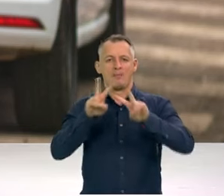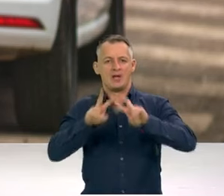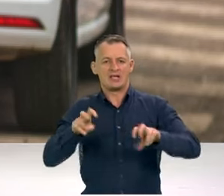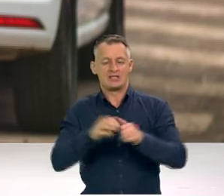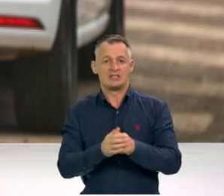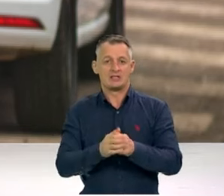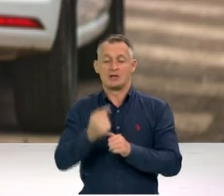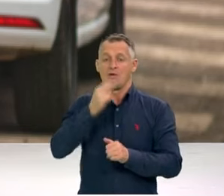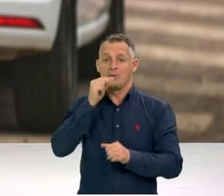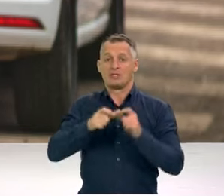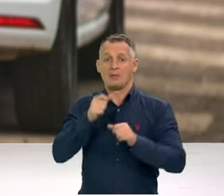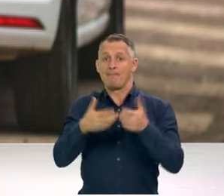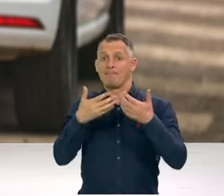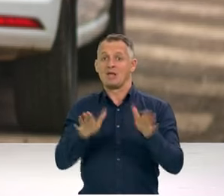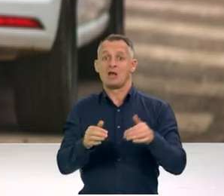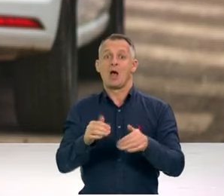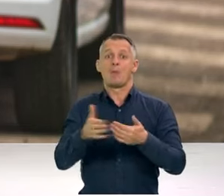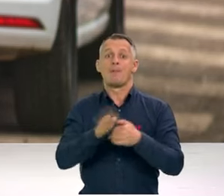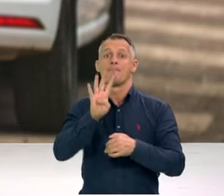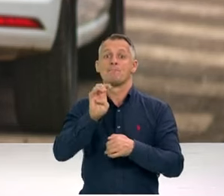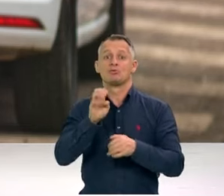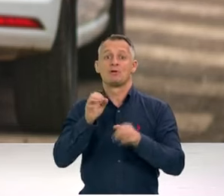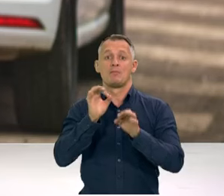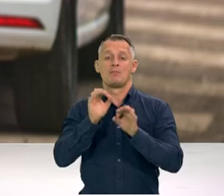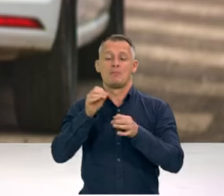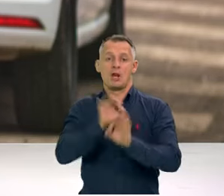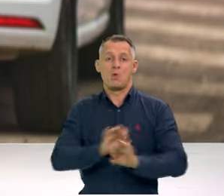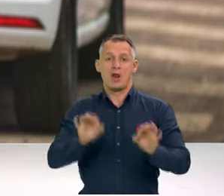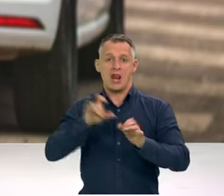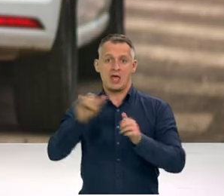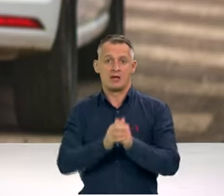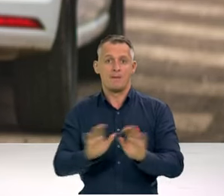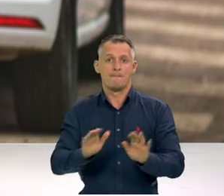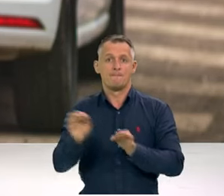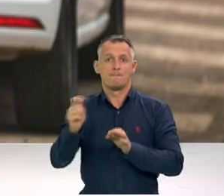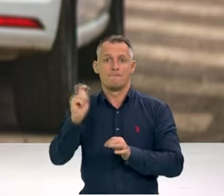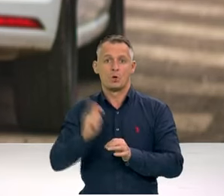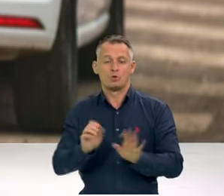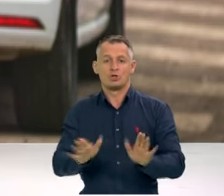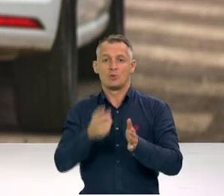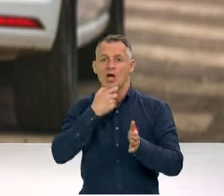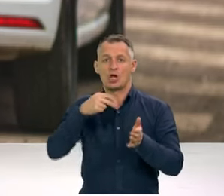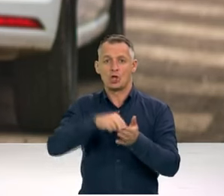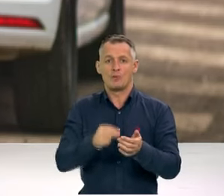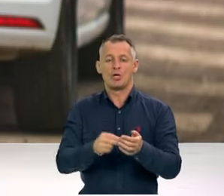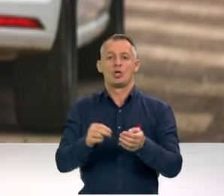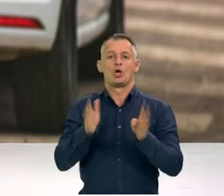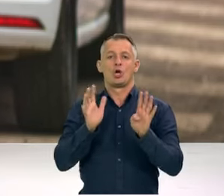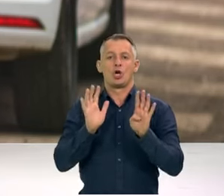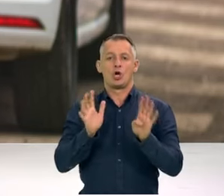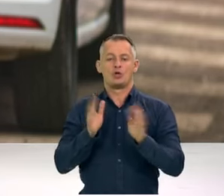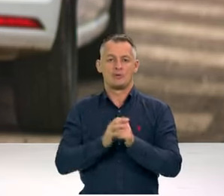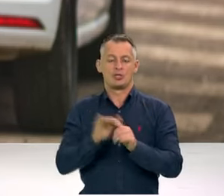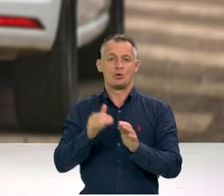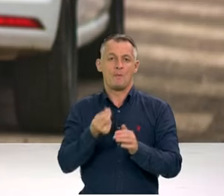prejudiciu de peste 40 de milioane de RON Proiectul a început în 2019 cu o investiție de aproape 100 de milioane de RON din bani publici